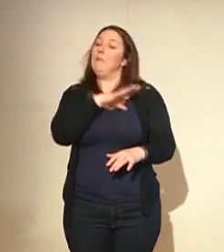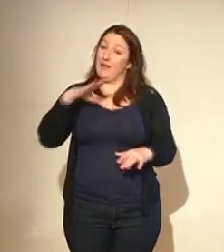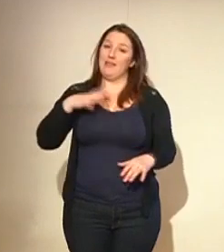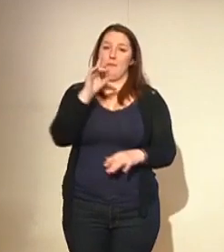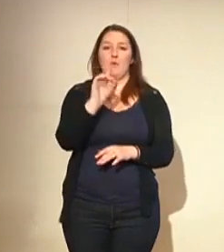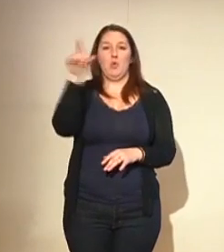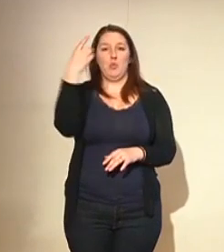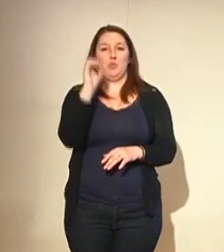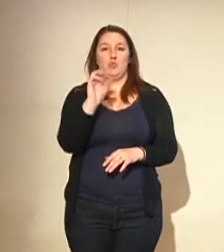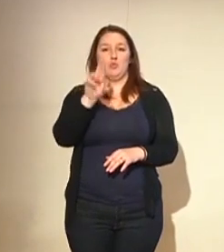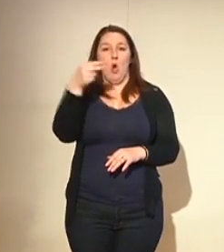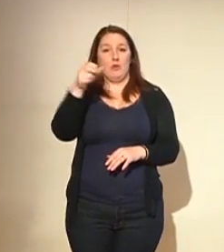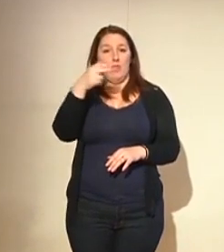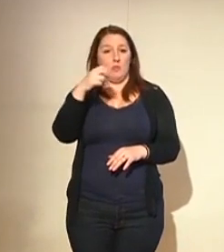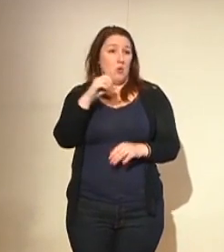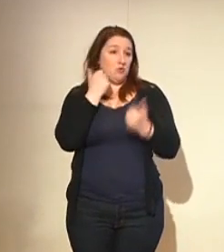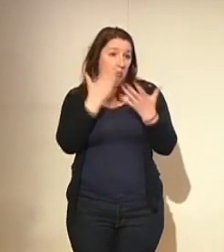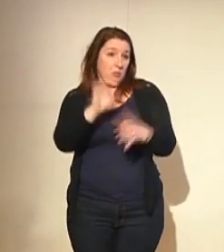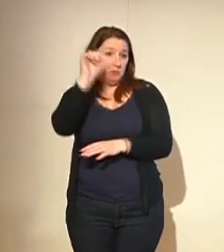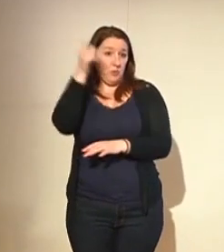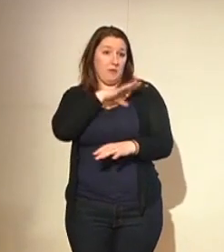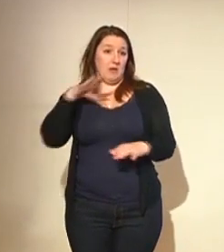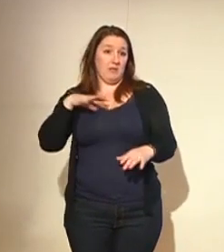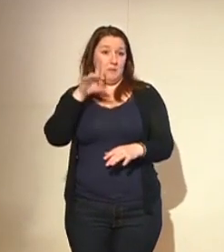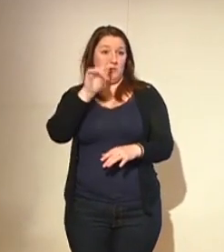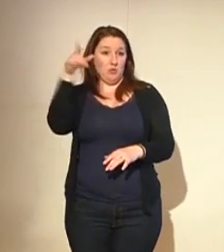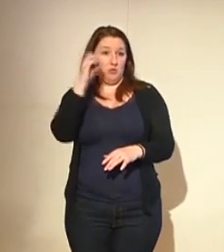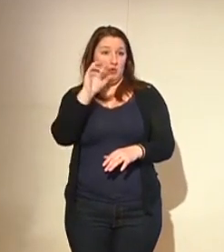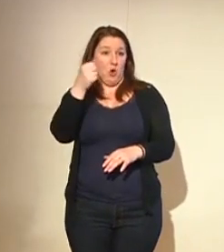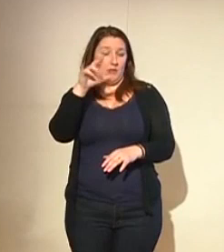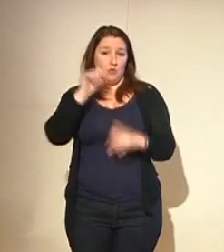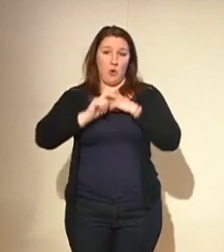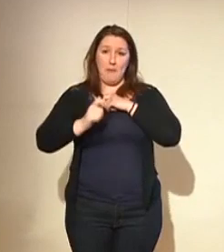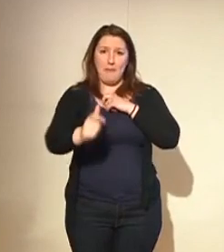dornano je proposere de commencer par dnan comme ça derrière il y